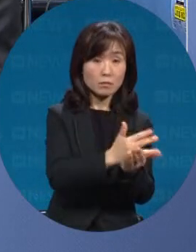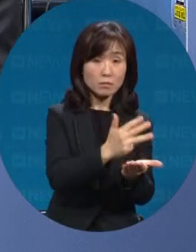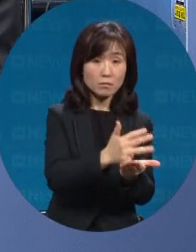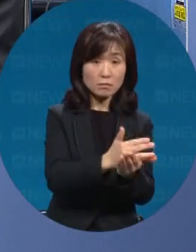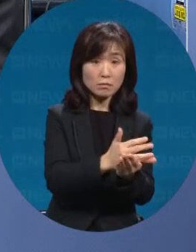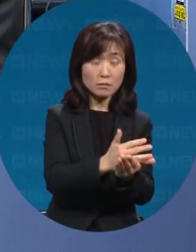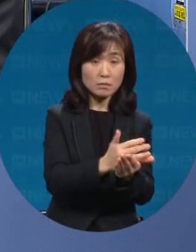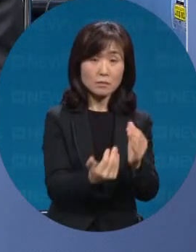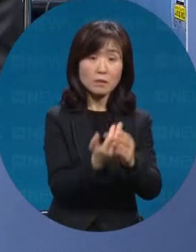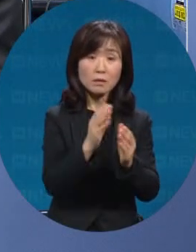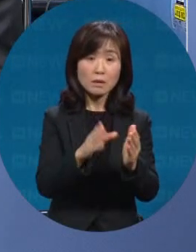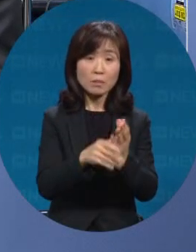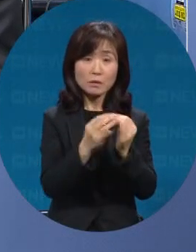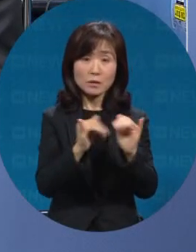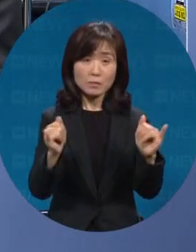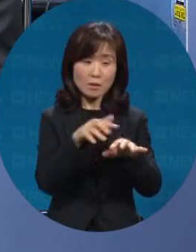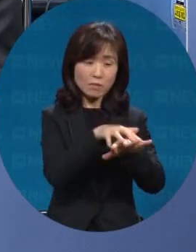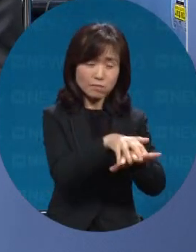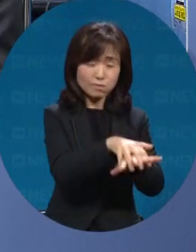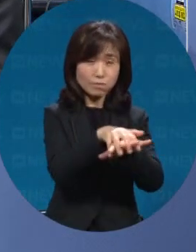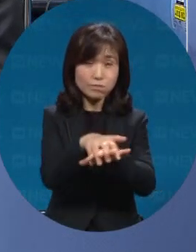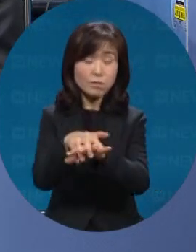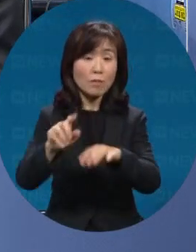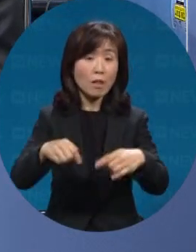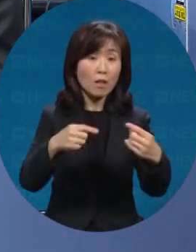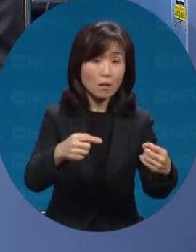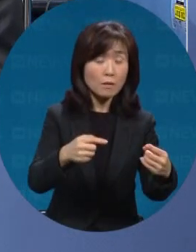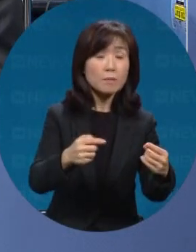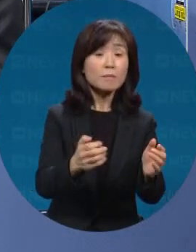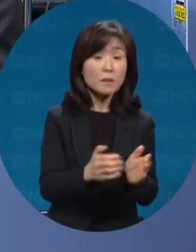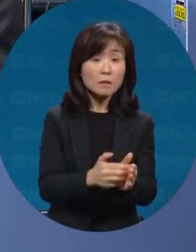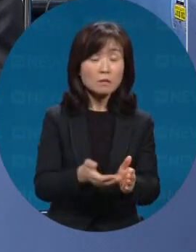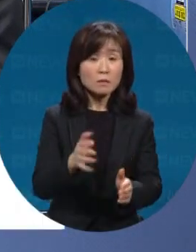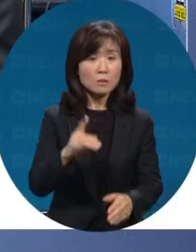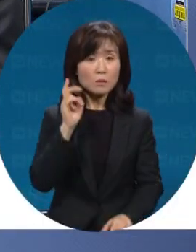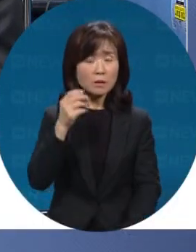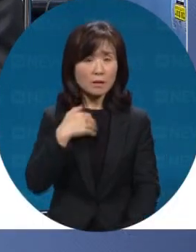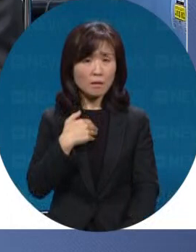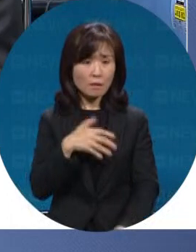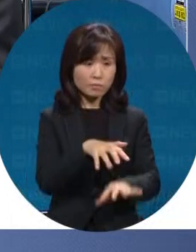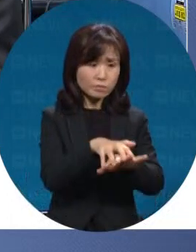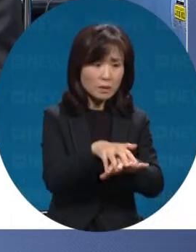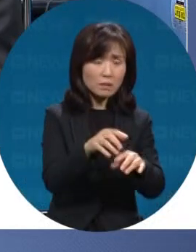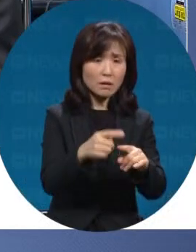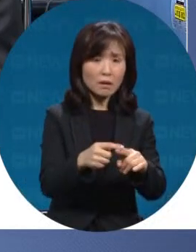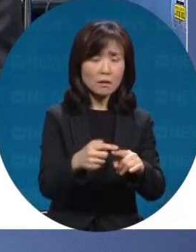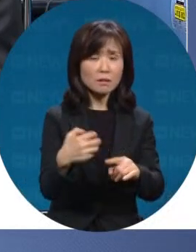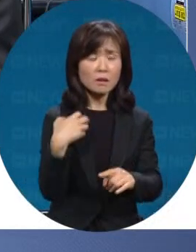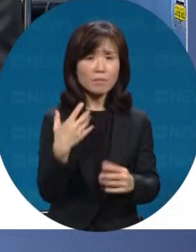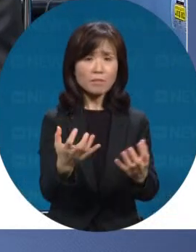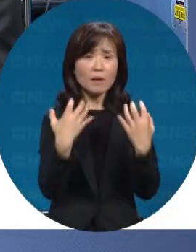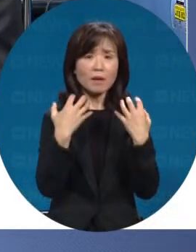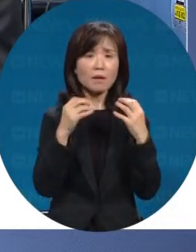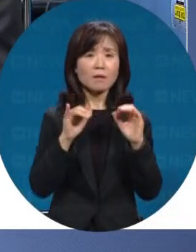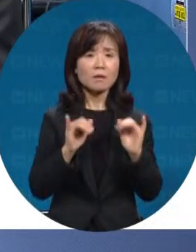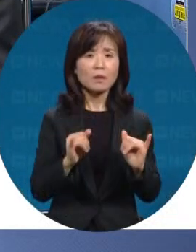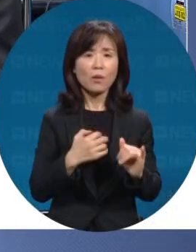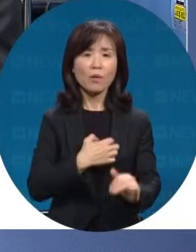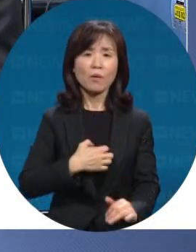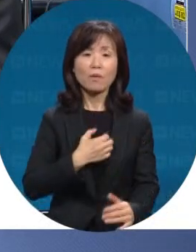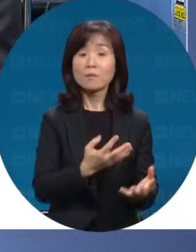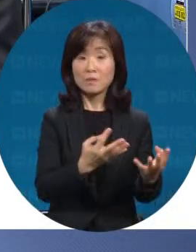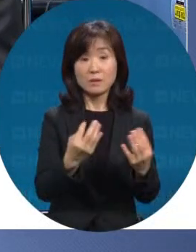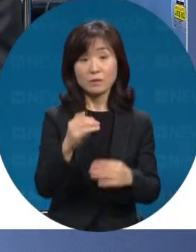동참을 했습니다. 그런데요, 혹시 내가 나섰다가 다른 어떤 책임을 지게 될 일이 생기는 건 아닐까 이렇게 걱정하는